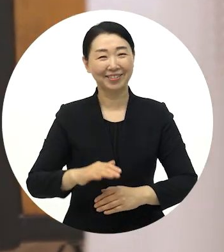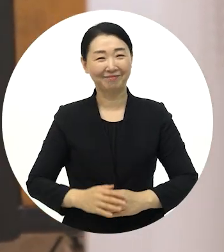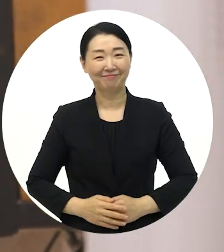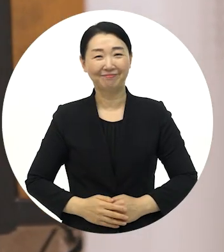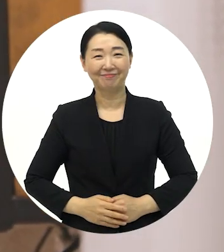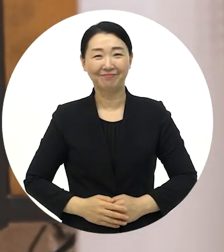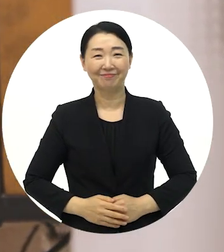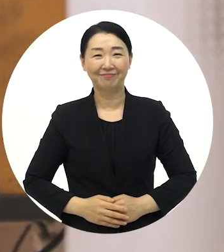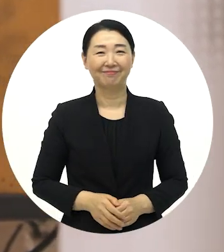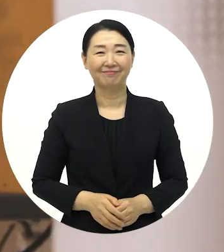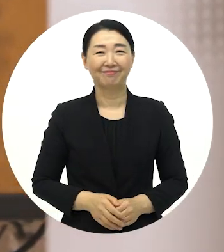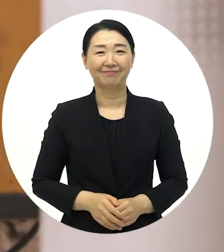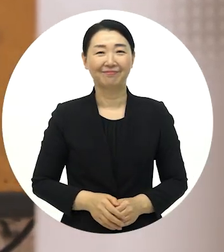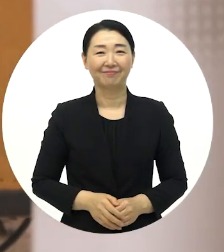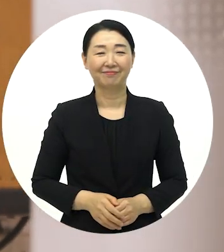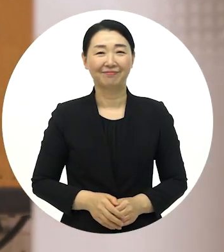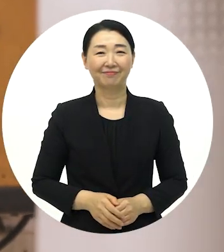세모야.